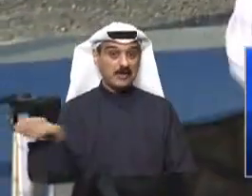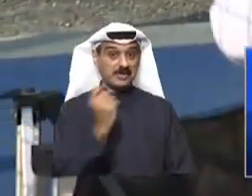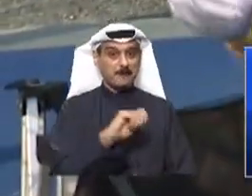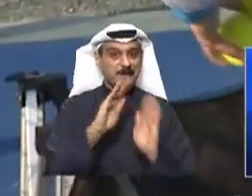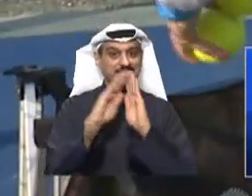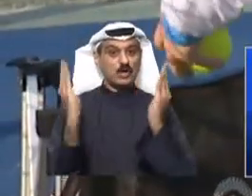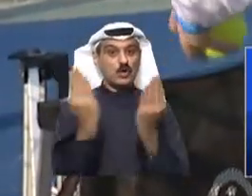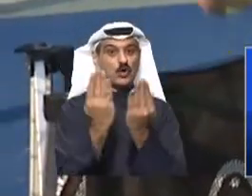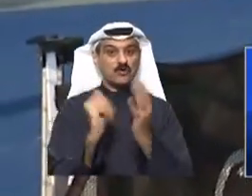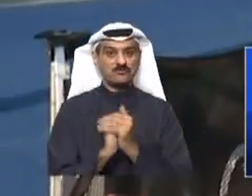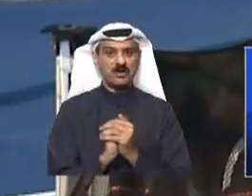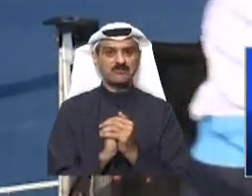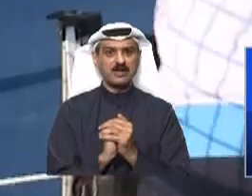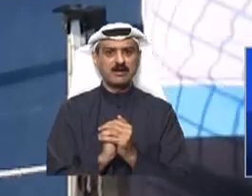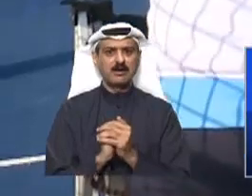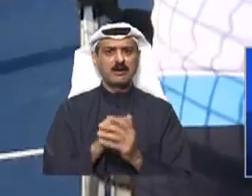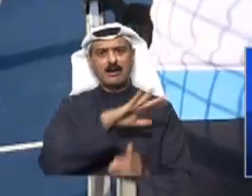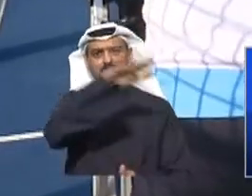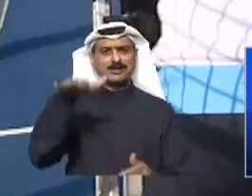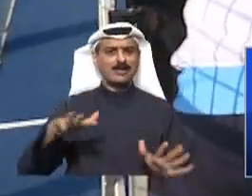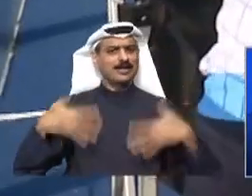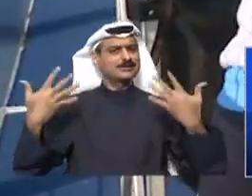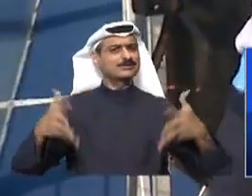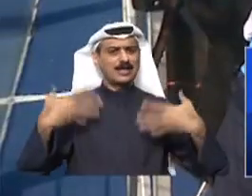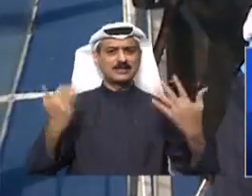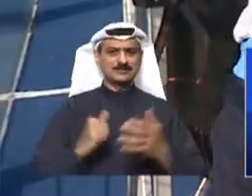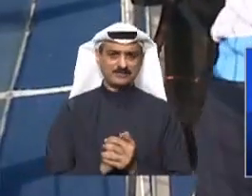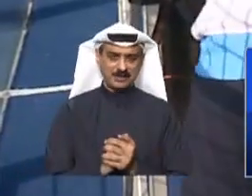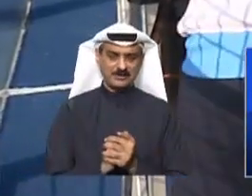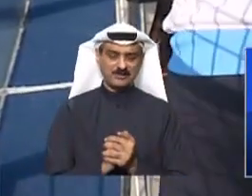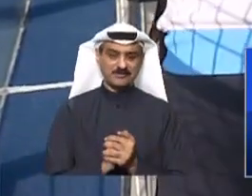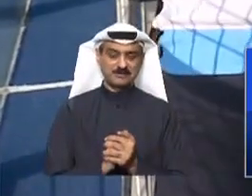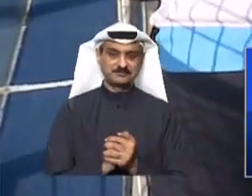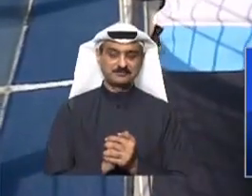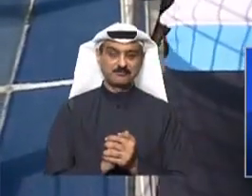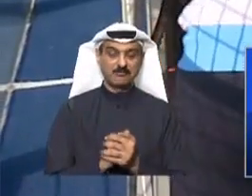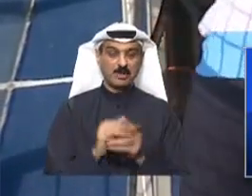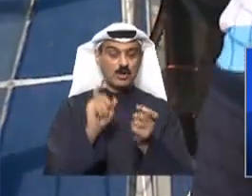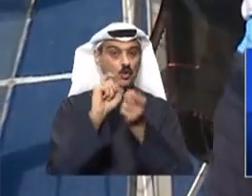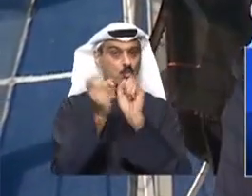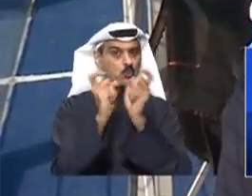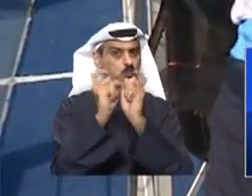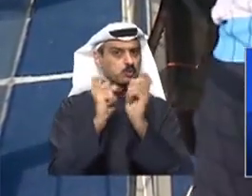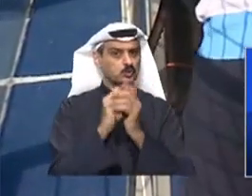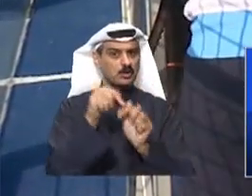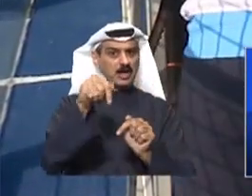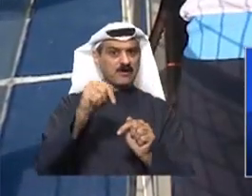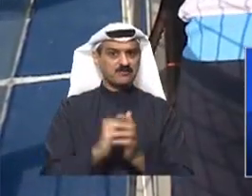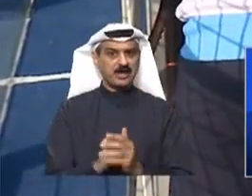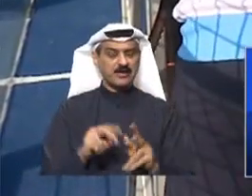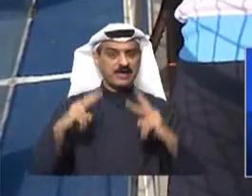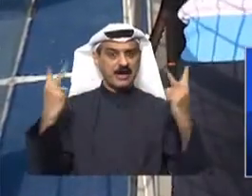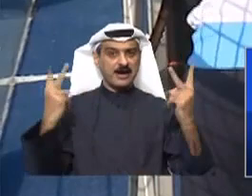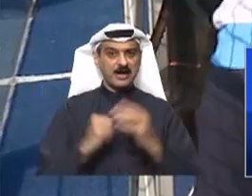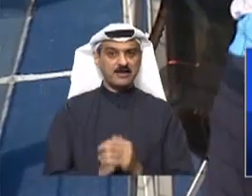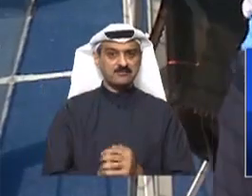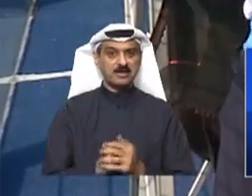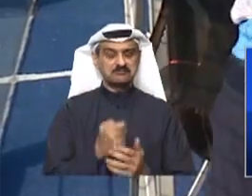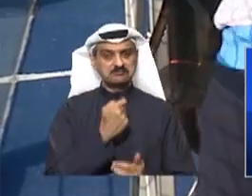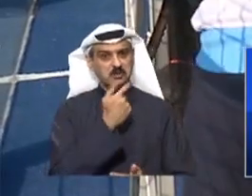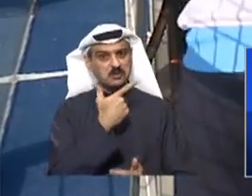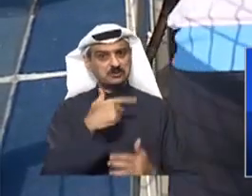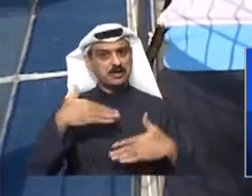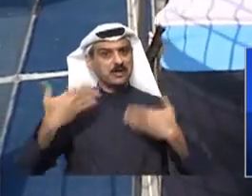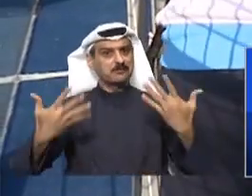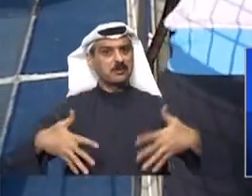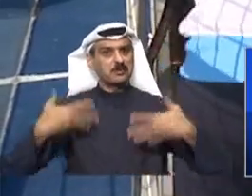يعني الكل مستانس منها. نشاهد رياضيين بمهارات عالية وكأنهم وجوههم يملأها عشق